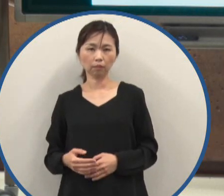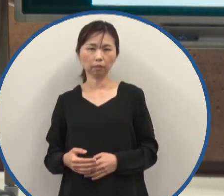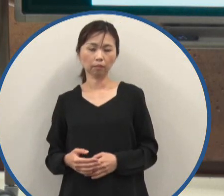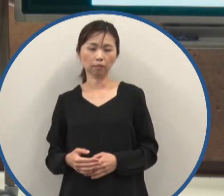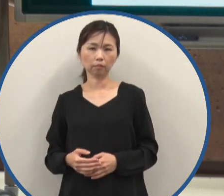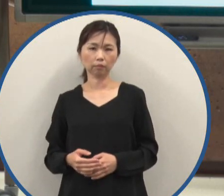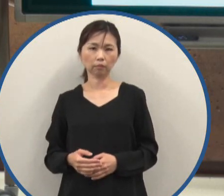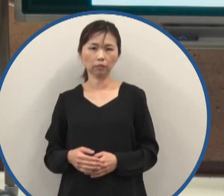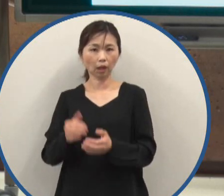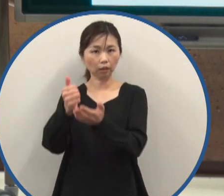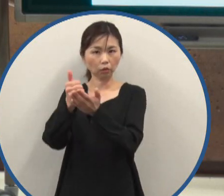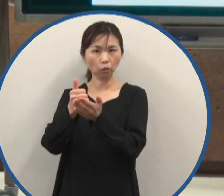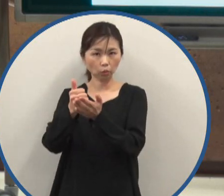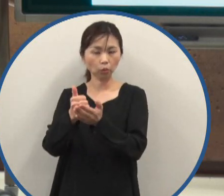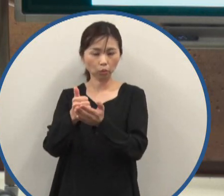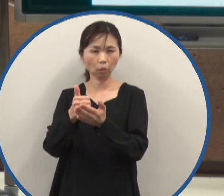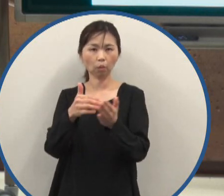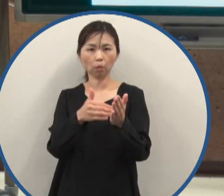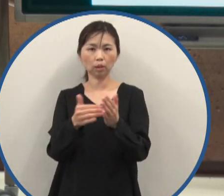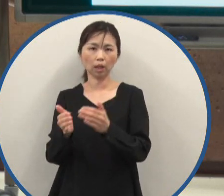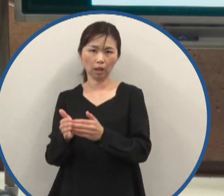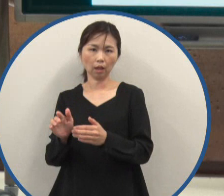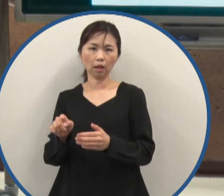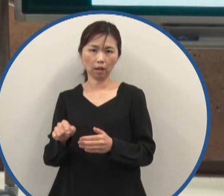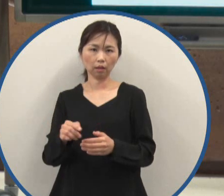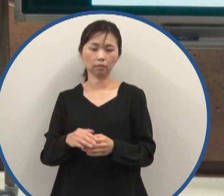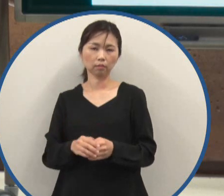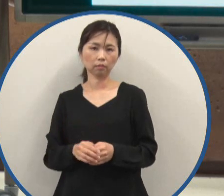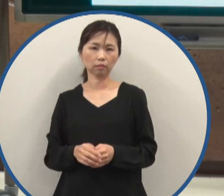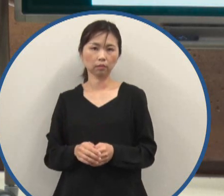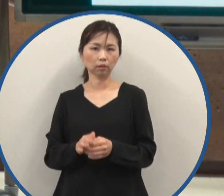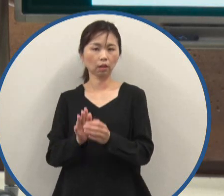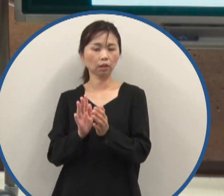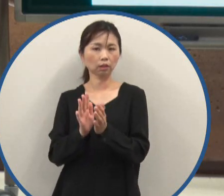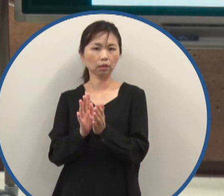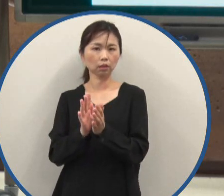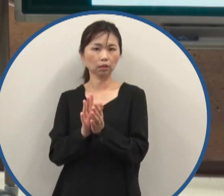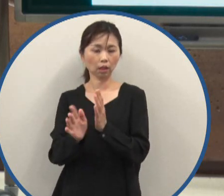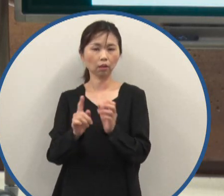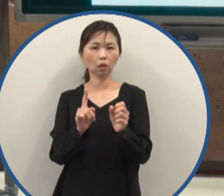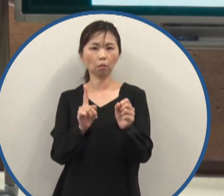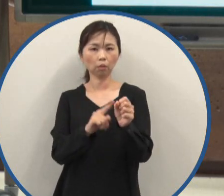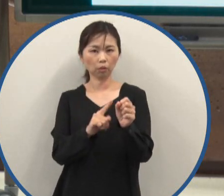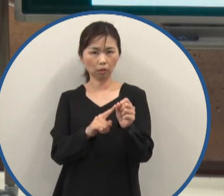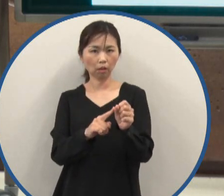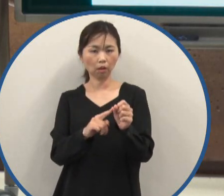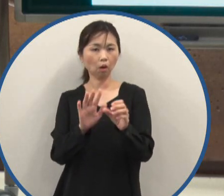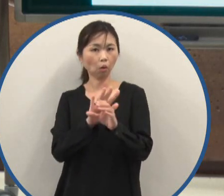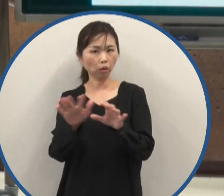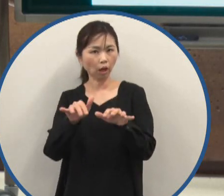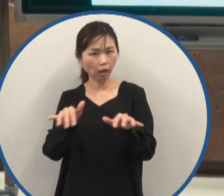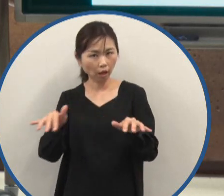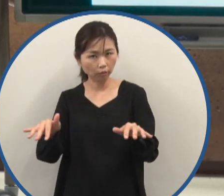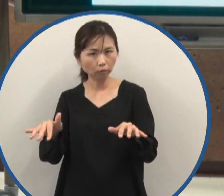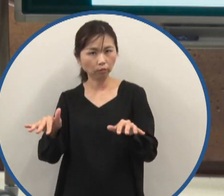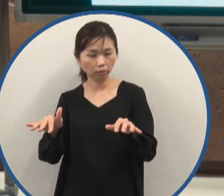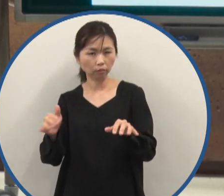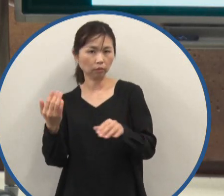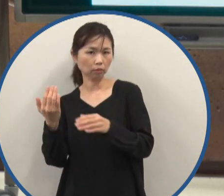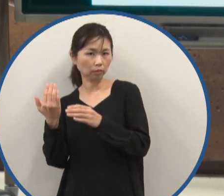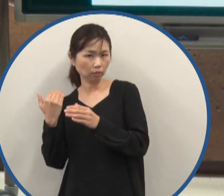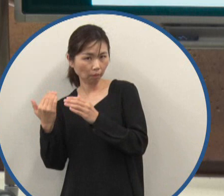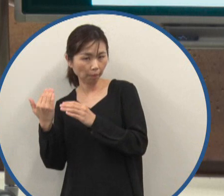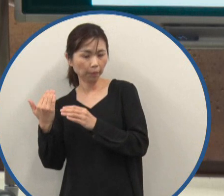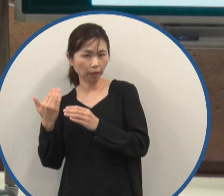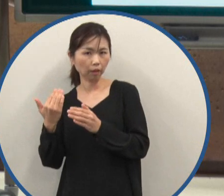れども、県の目安としてはコロナ前の半数程度というような目安を示され